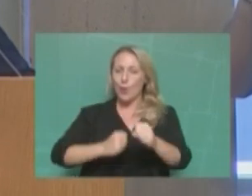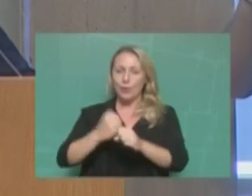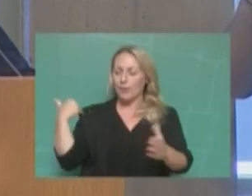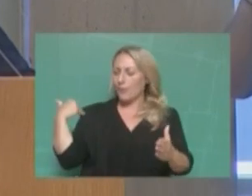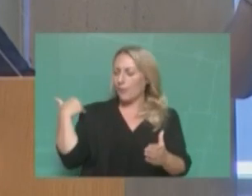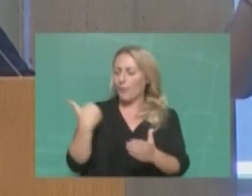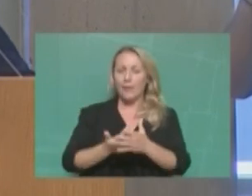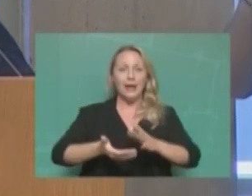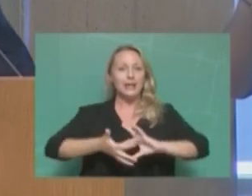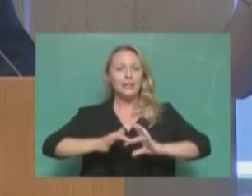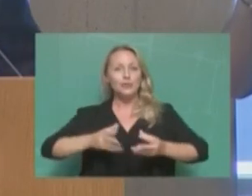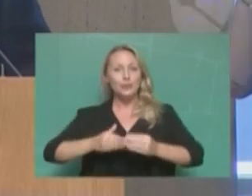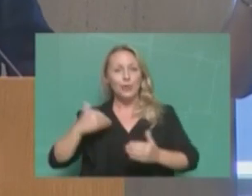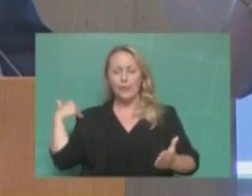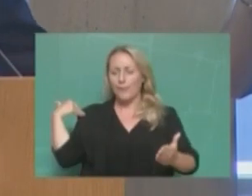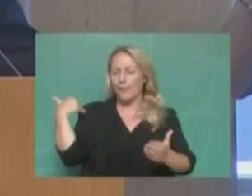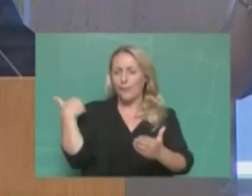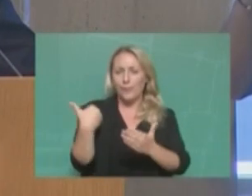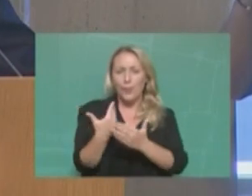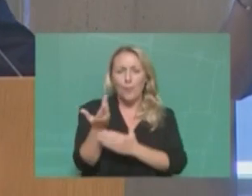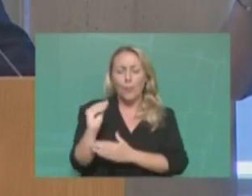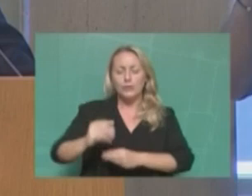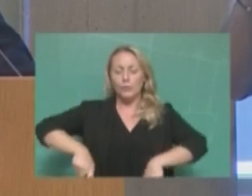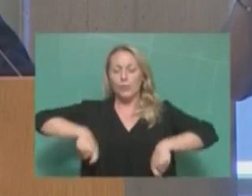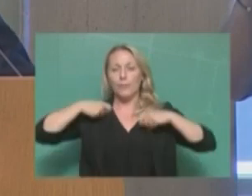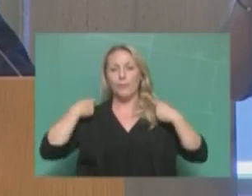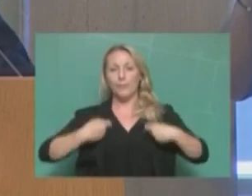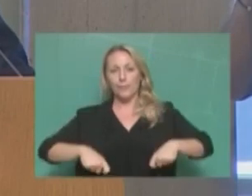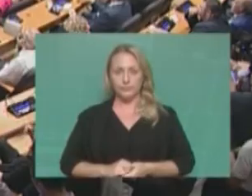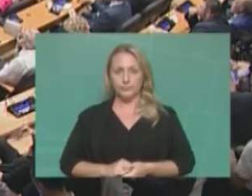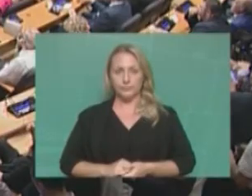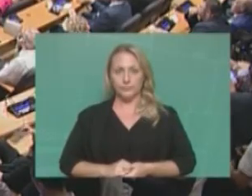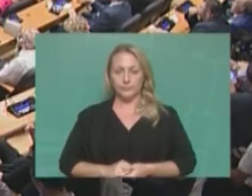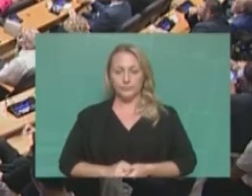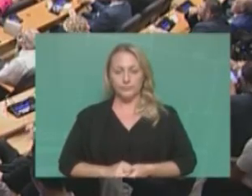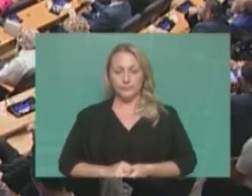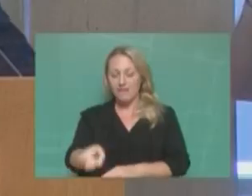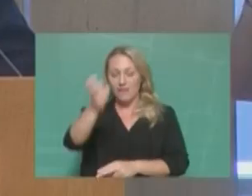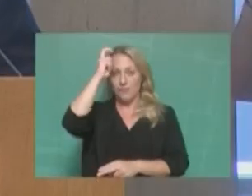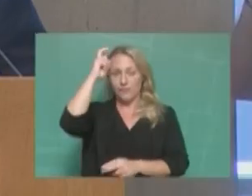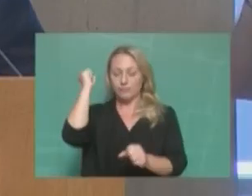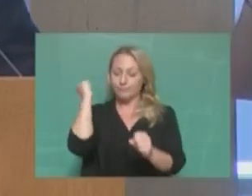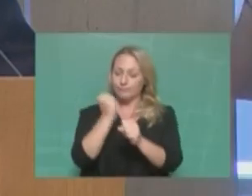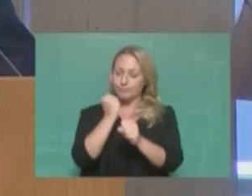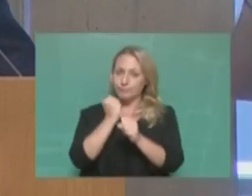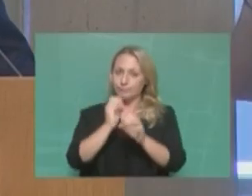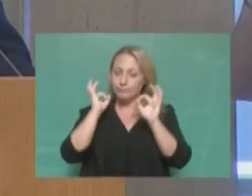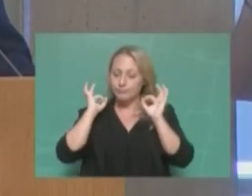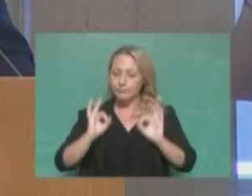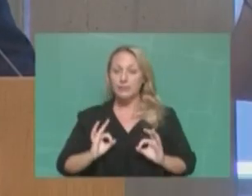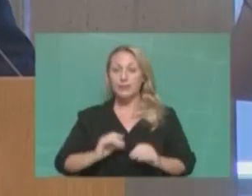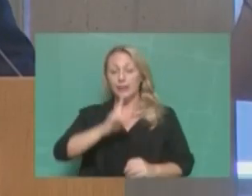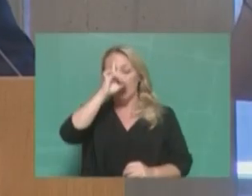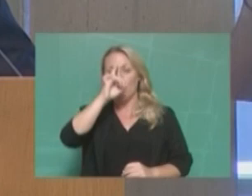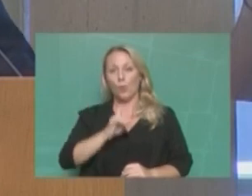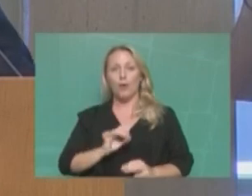αποτυπώματα ανά τους αιώνες, αλλά και μια πόλη με εξαιρετικές δυνατότητες και προοπτική. Καθήκον να φτάσουμε τη